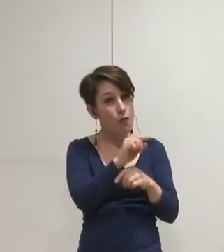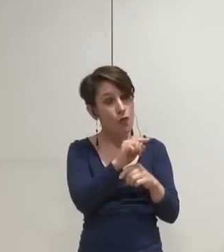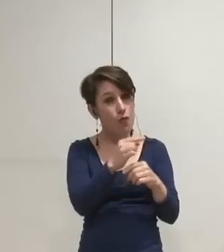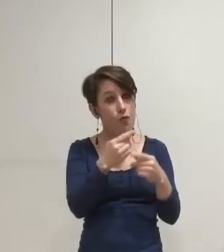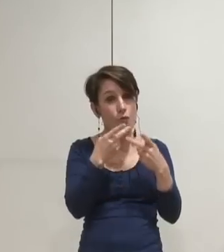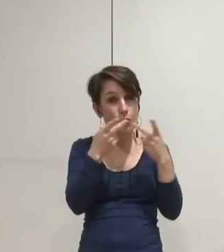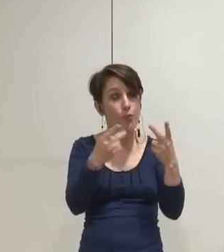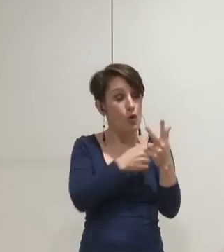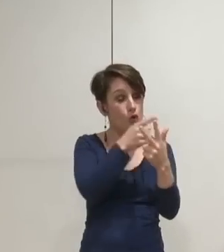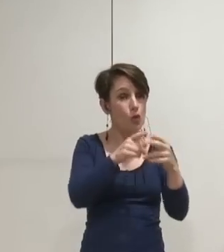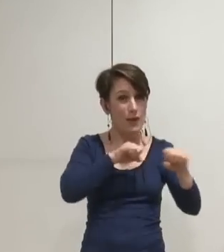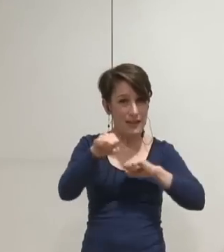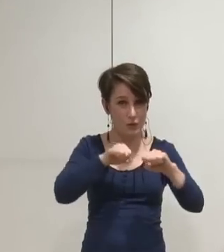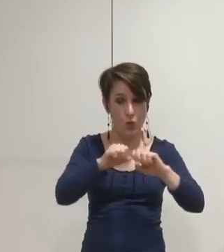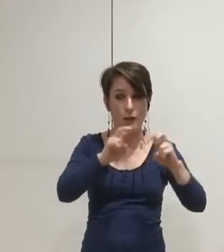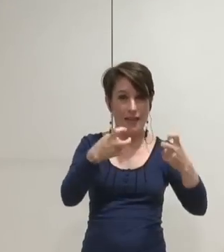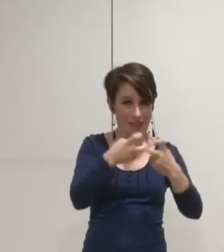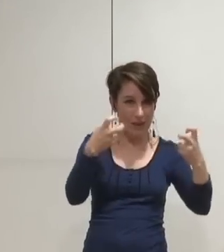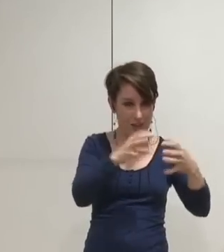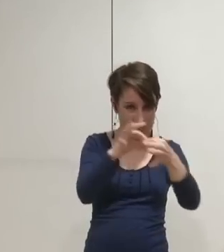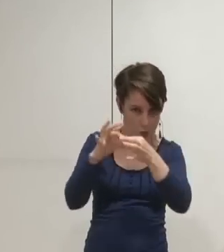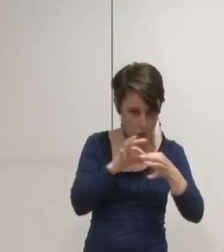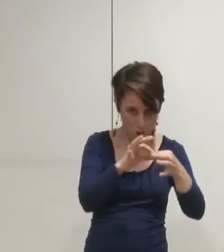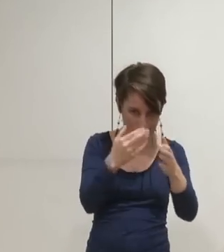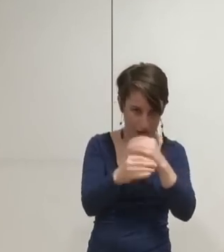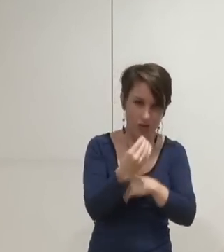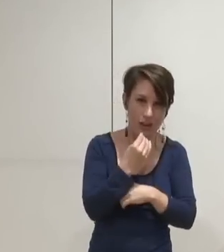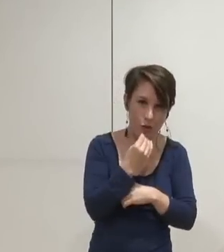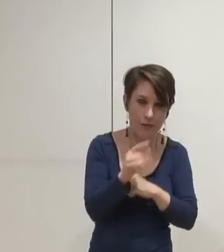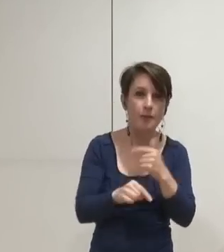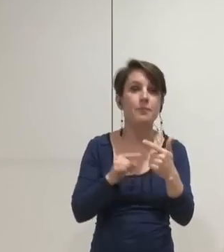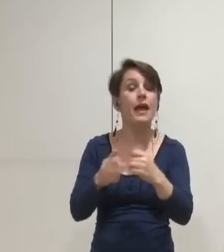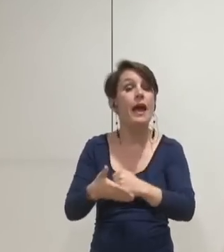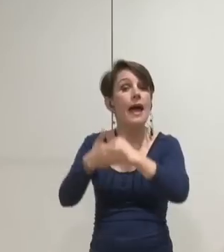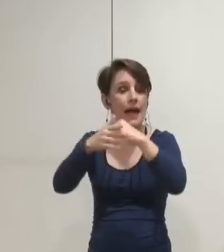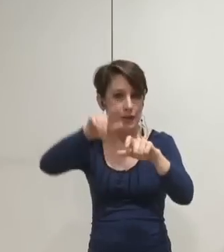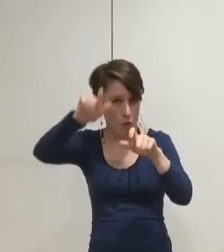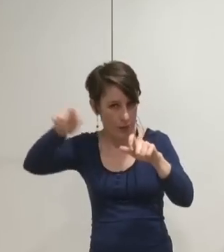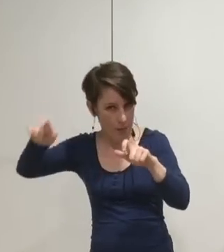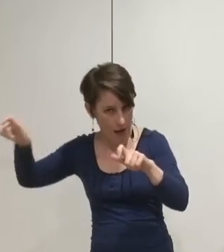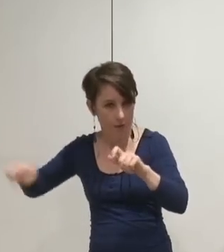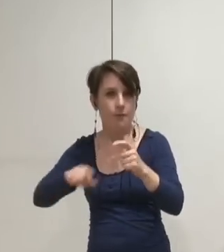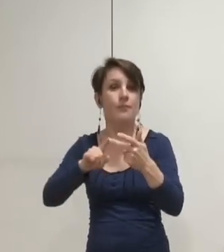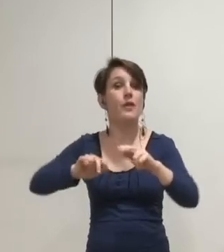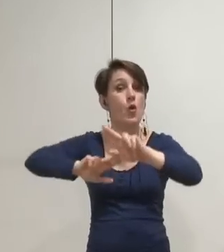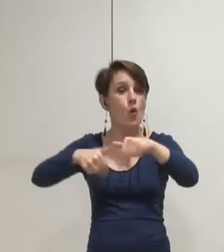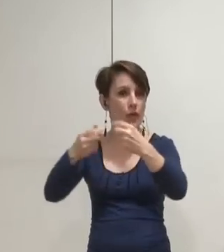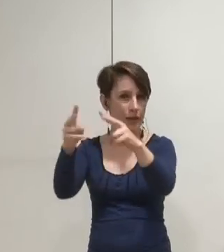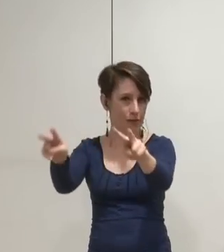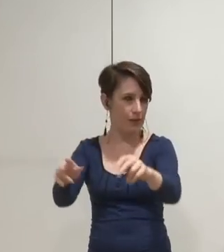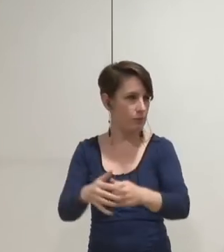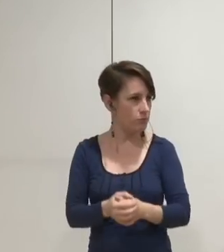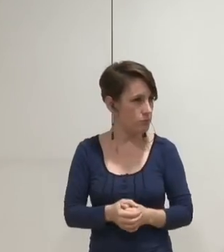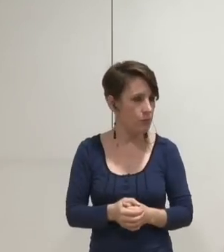tarification solidaire dans les cantines l'aide au Népal et le contrat ville alors la